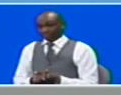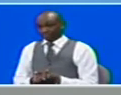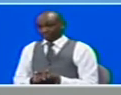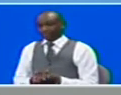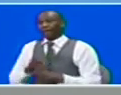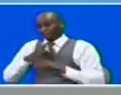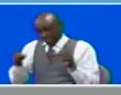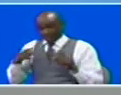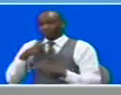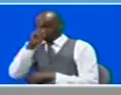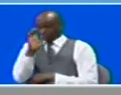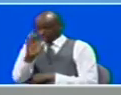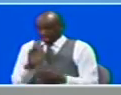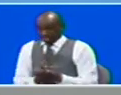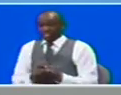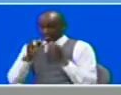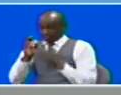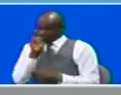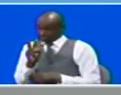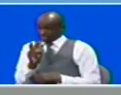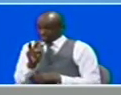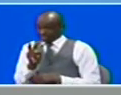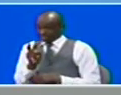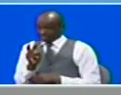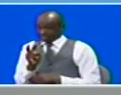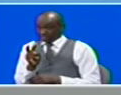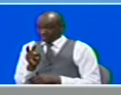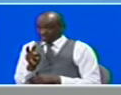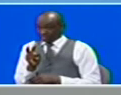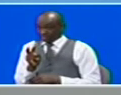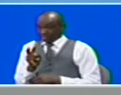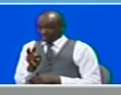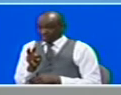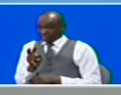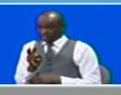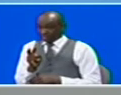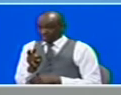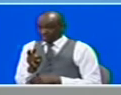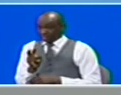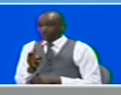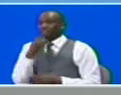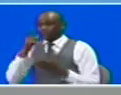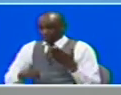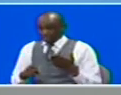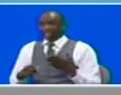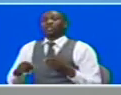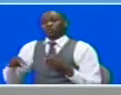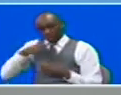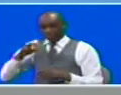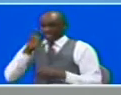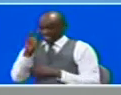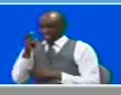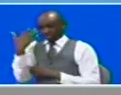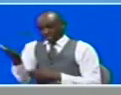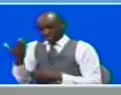kwa swali yako, ukiangalia kwa kina utapata ya kwamba mambo ya tunasema ya kwamba tutakagua vyeti